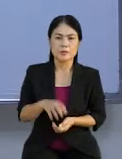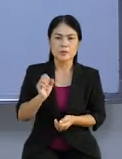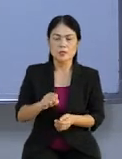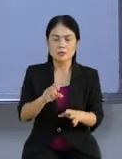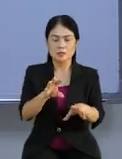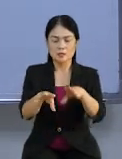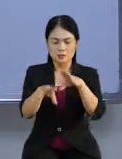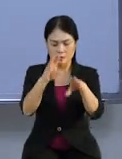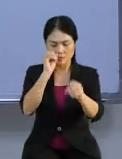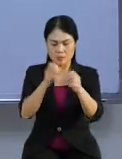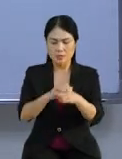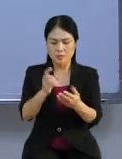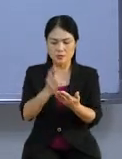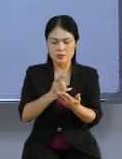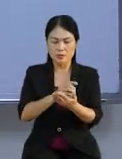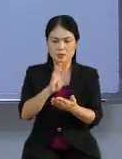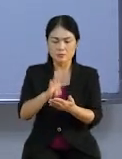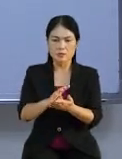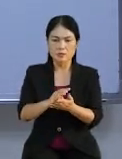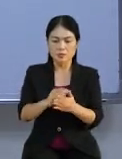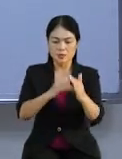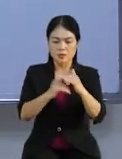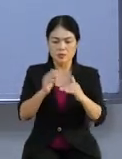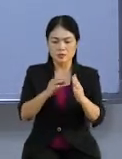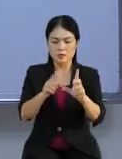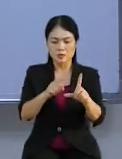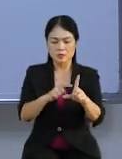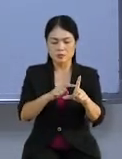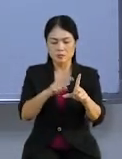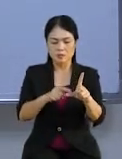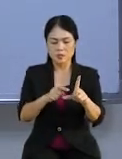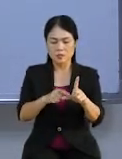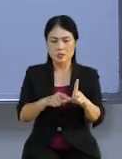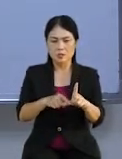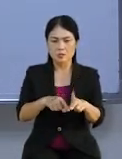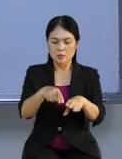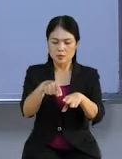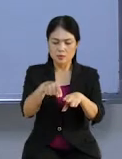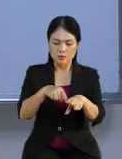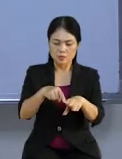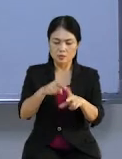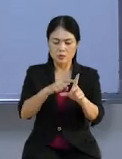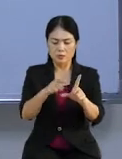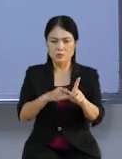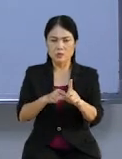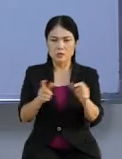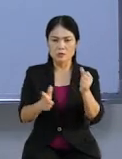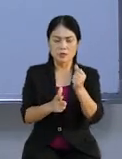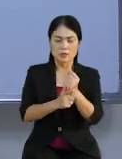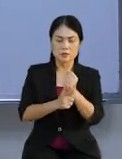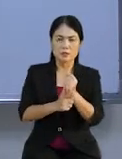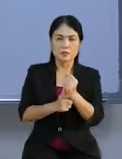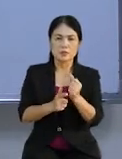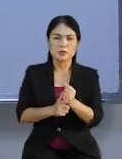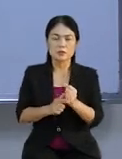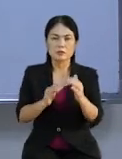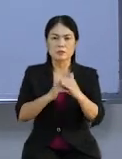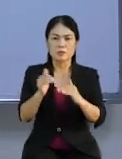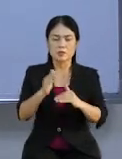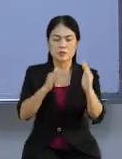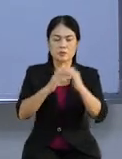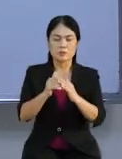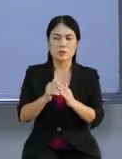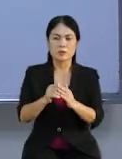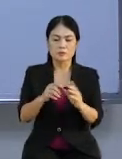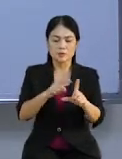bạn dương riêng ông bí mê riêng tí bốn cứ xong nón môn nâng còn lạ bằng to tụ mùm cứ chùm nói cho nông chương rô đọc bảo dương cứ cá xong mình